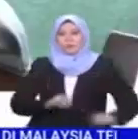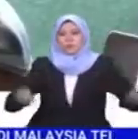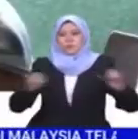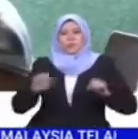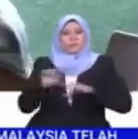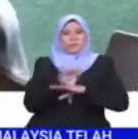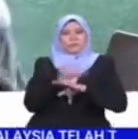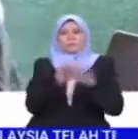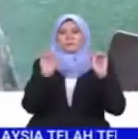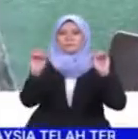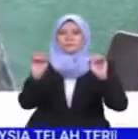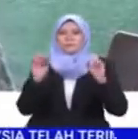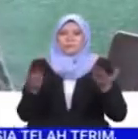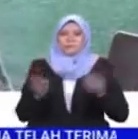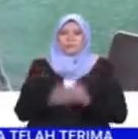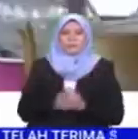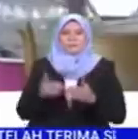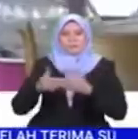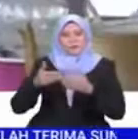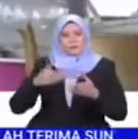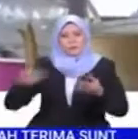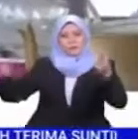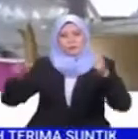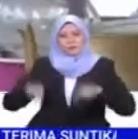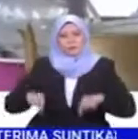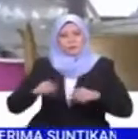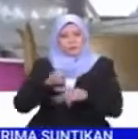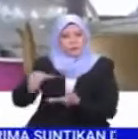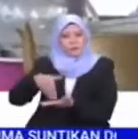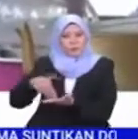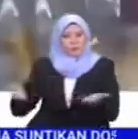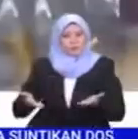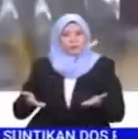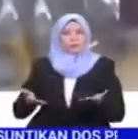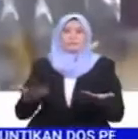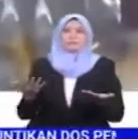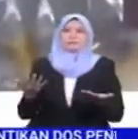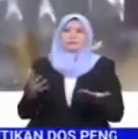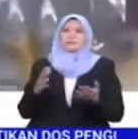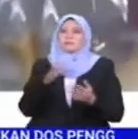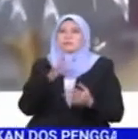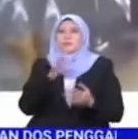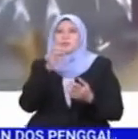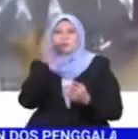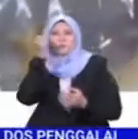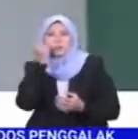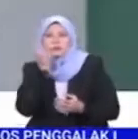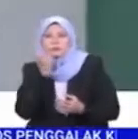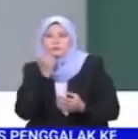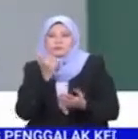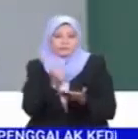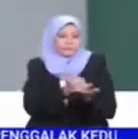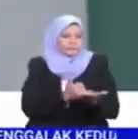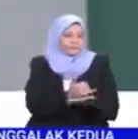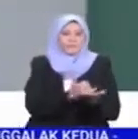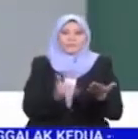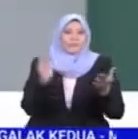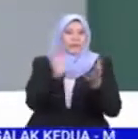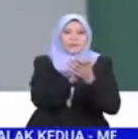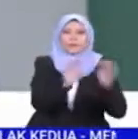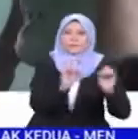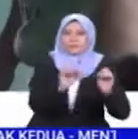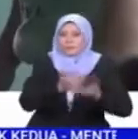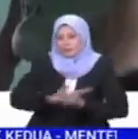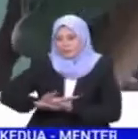pun. Katanya sebelum datang ke pusat jagaan itu, kebanyakan penghuni terabai sendirian kerana tidak pernah berkahwin, tidak memiliki